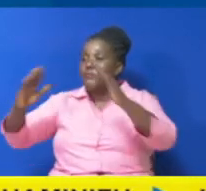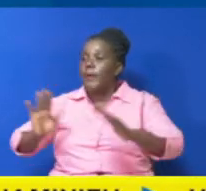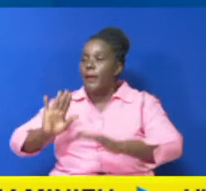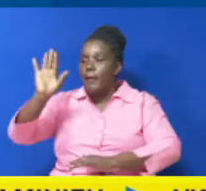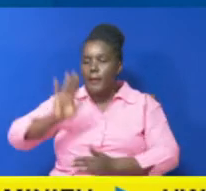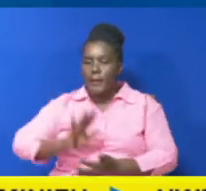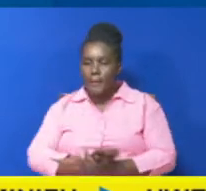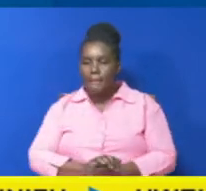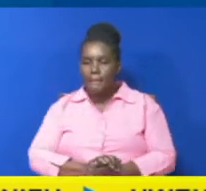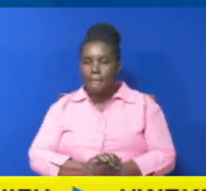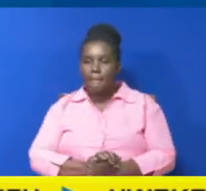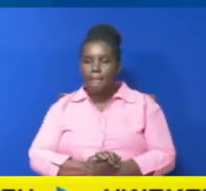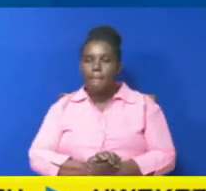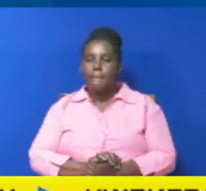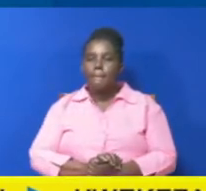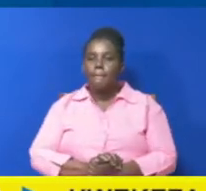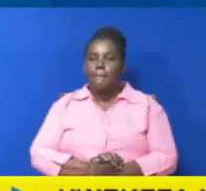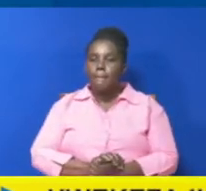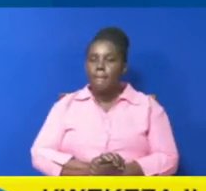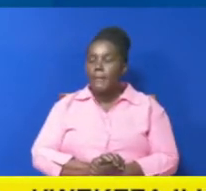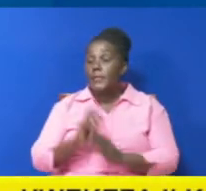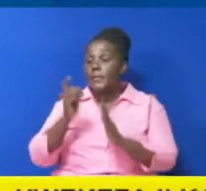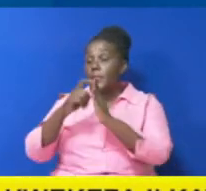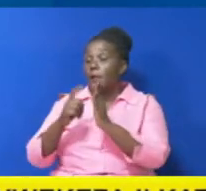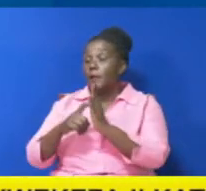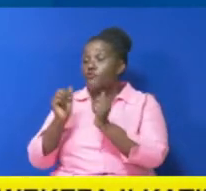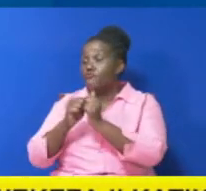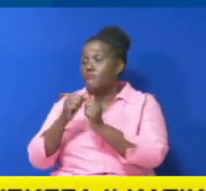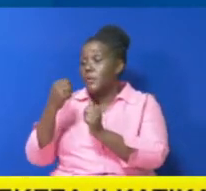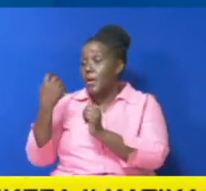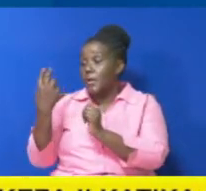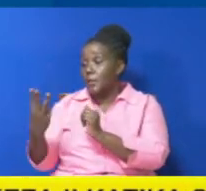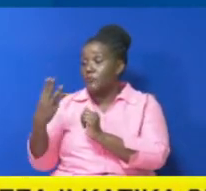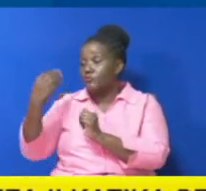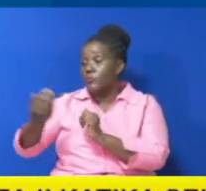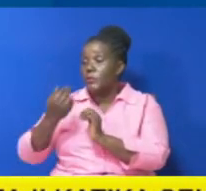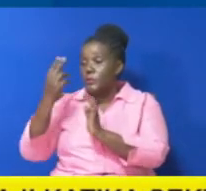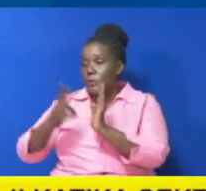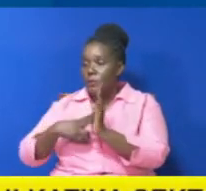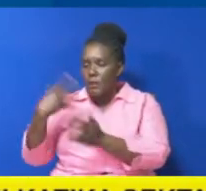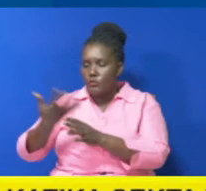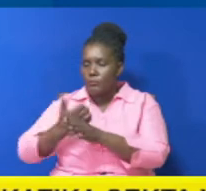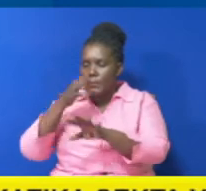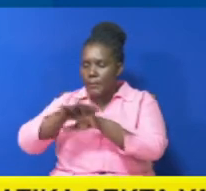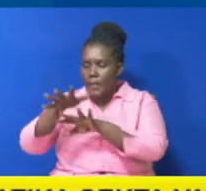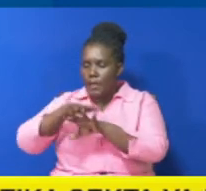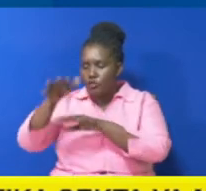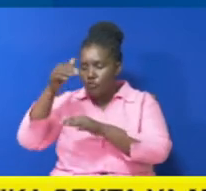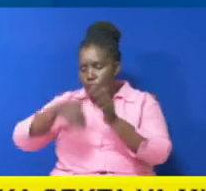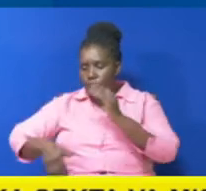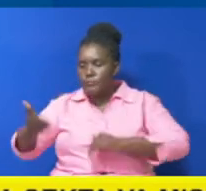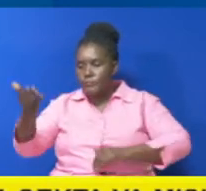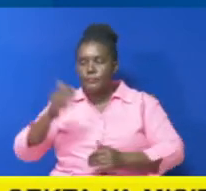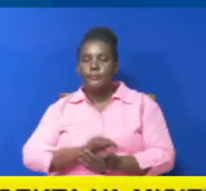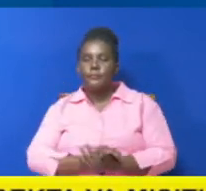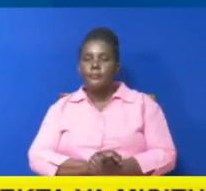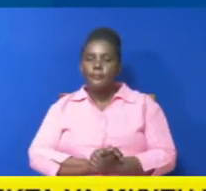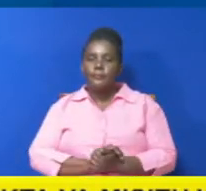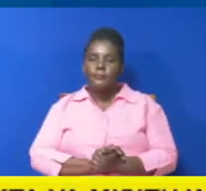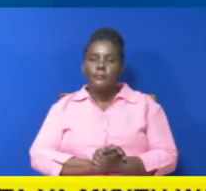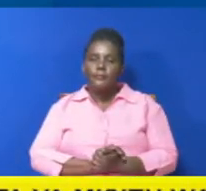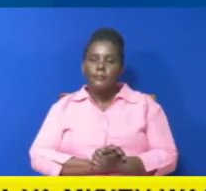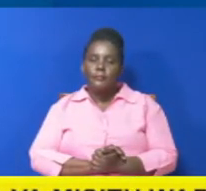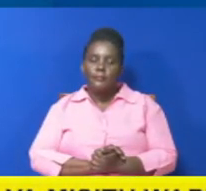kuichoma nyumba yake moto hapo Julai 13 mwaka huu. Tupate taarifa zaidi na John Matias